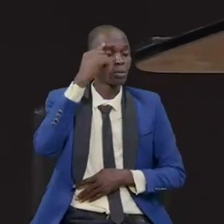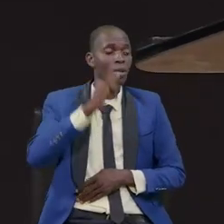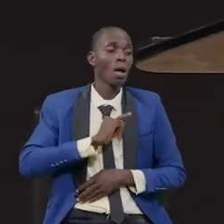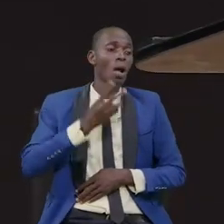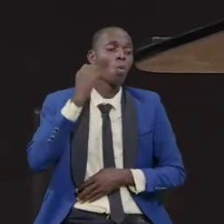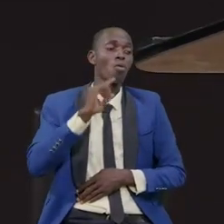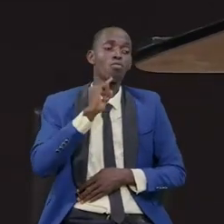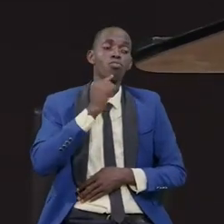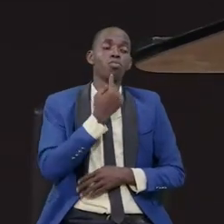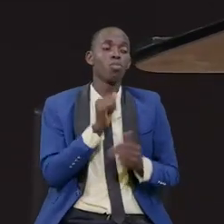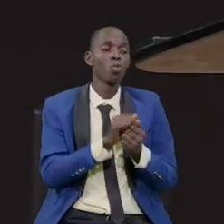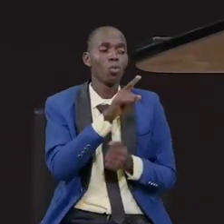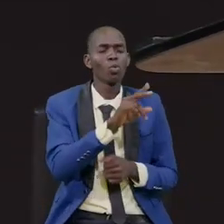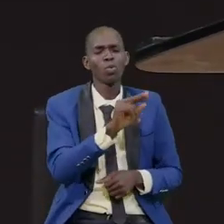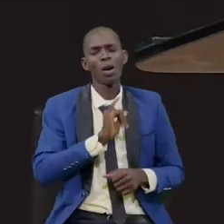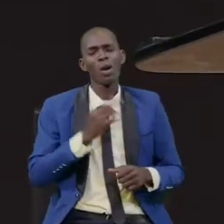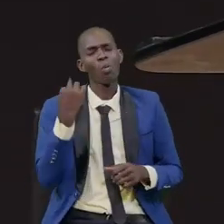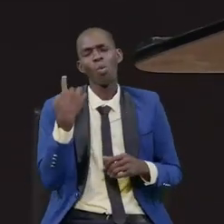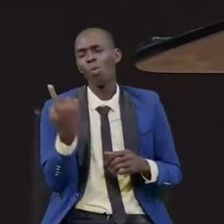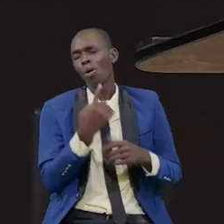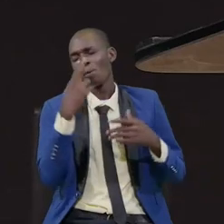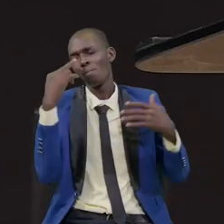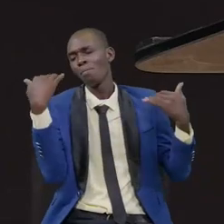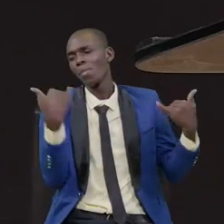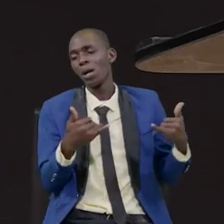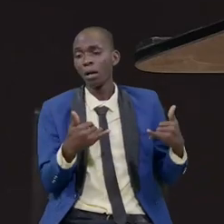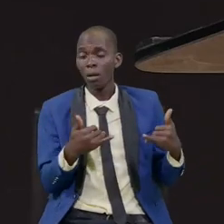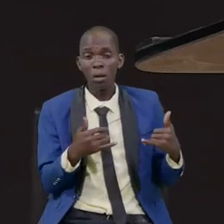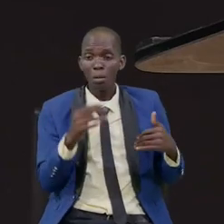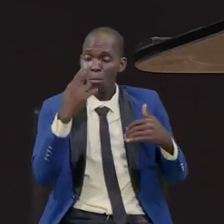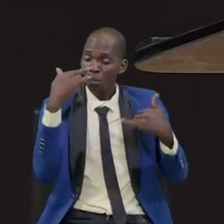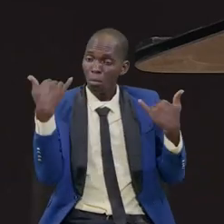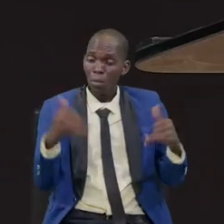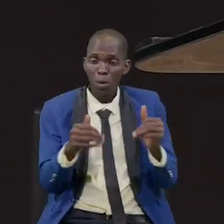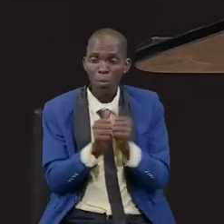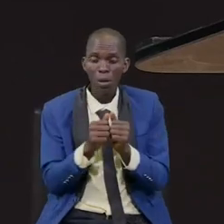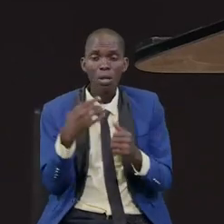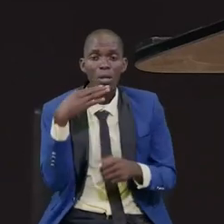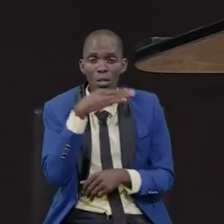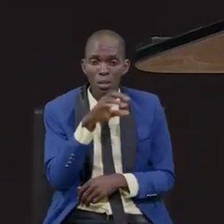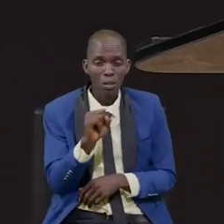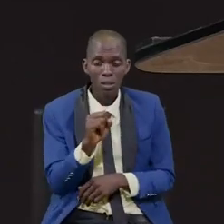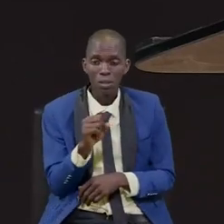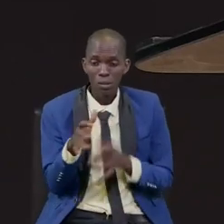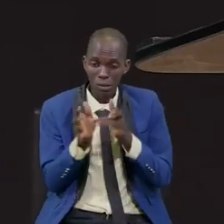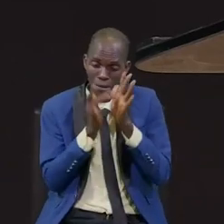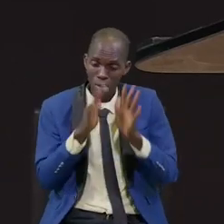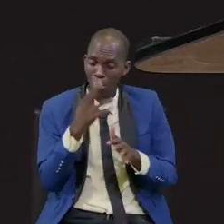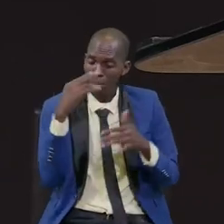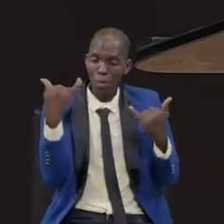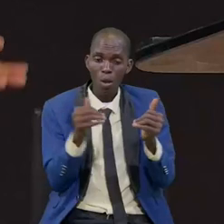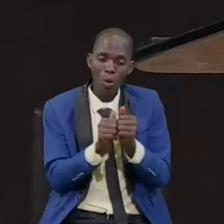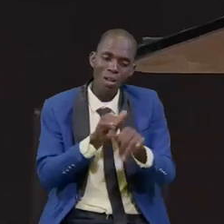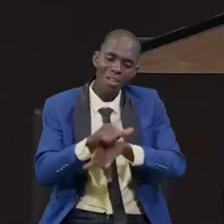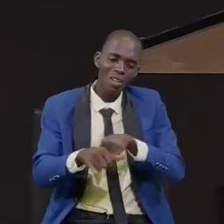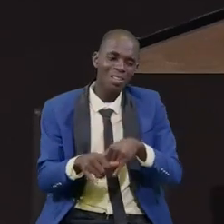au sérieux? Ah, je plaisantais seulement, non. Il plaisante avec le mensonge, avec la déception, avec